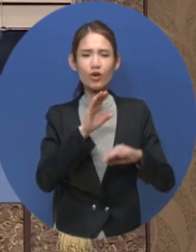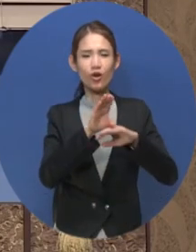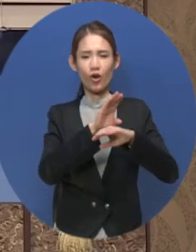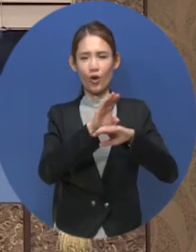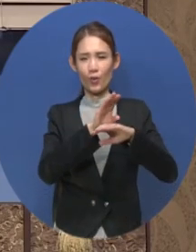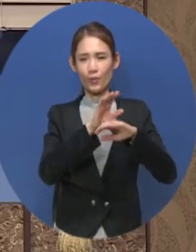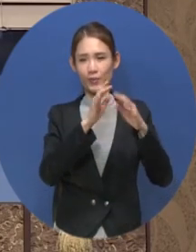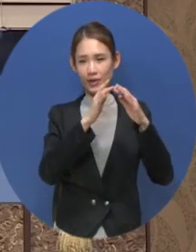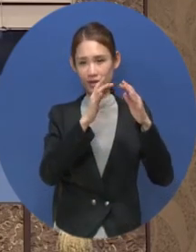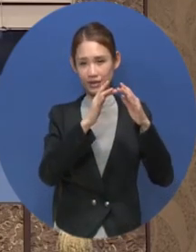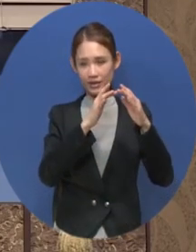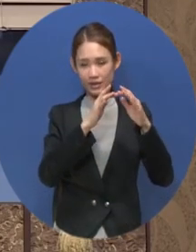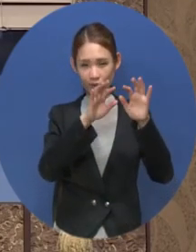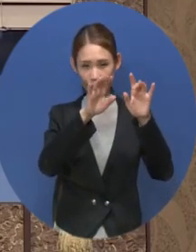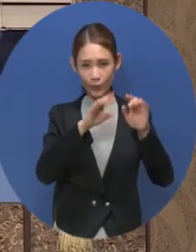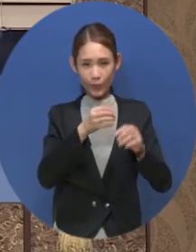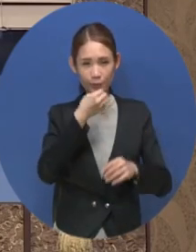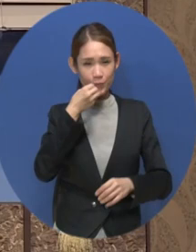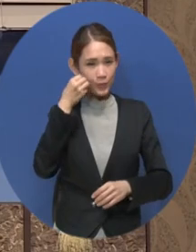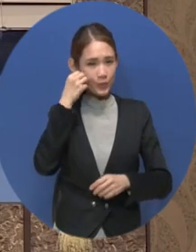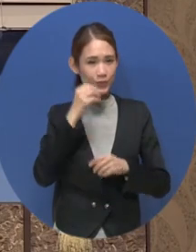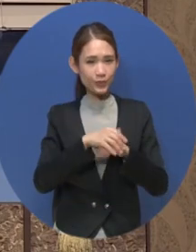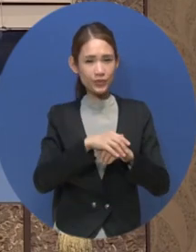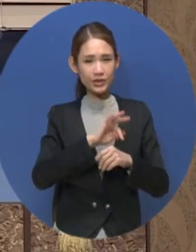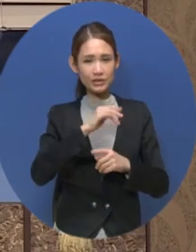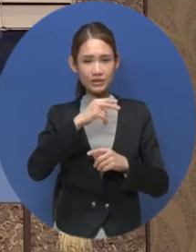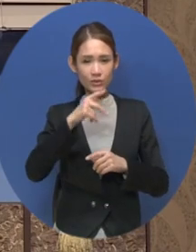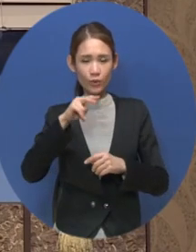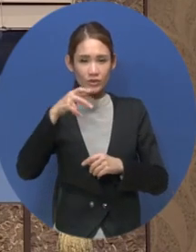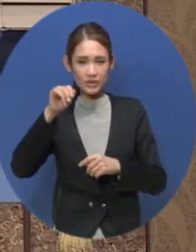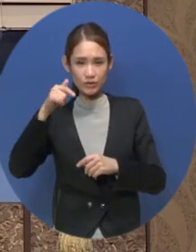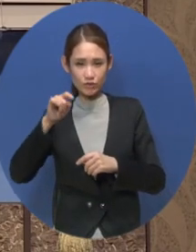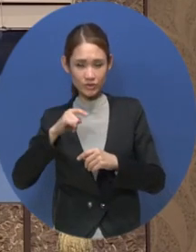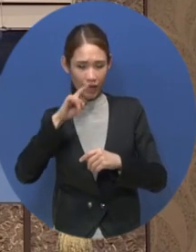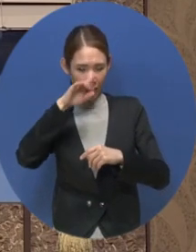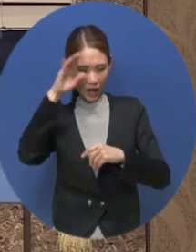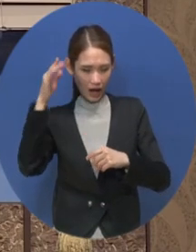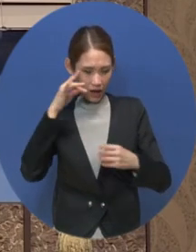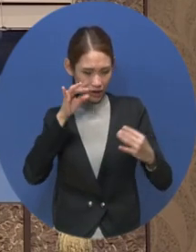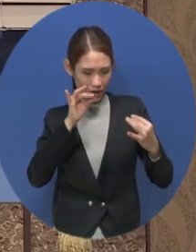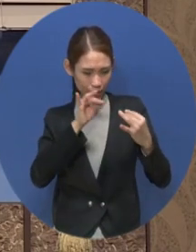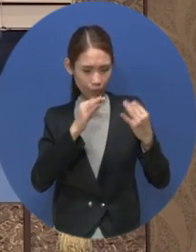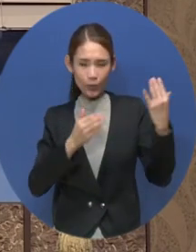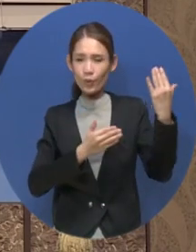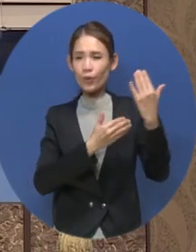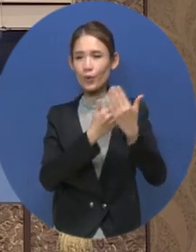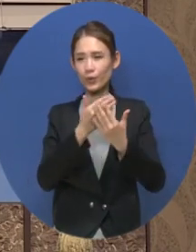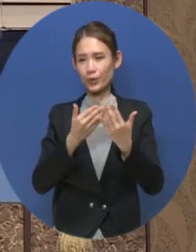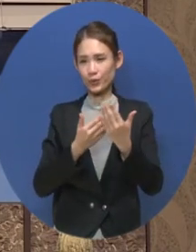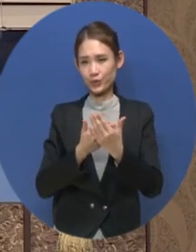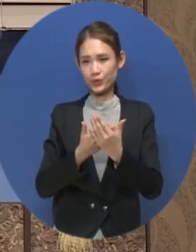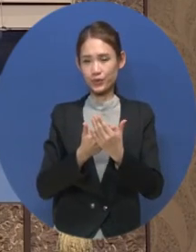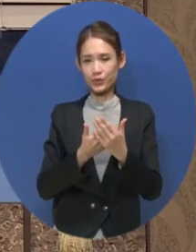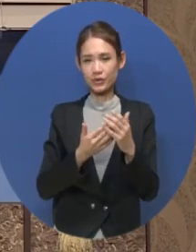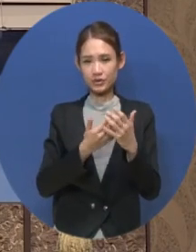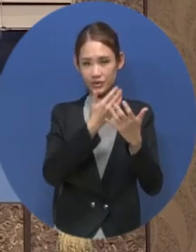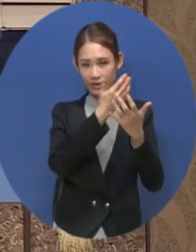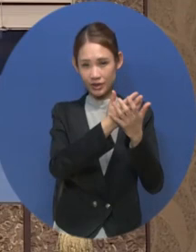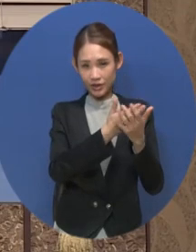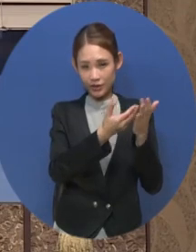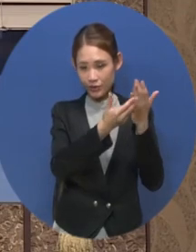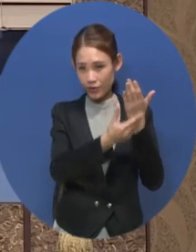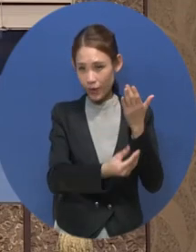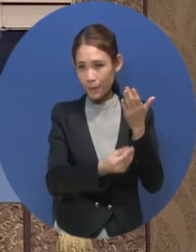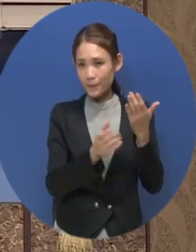그래서 그거를 이제 그 시도나 시군까지 다 공유할 수 있도록 예. 또 누구나 자료를 올리고 내릴 수 있도록